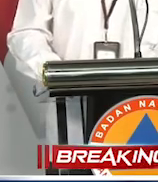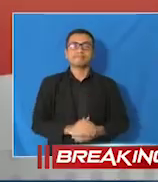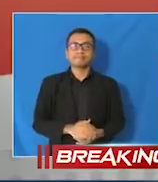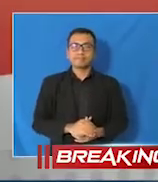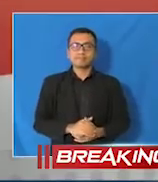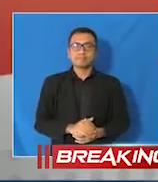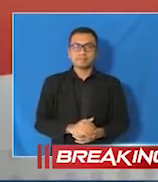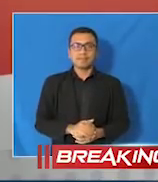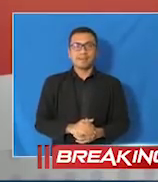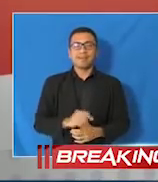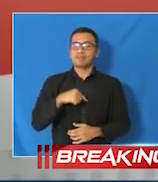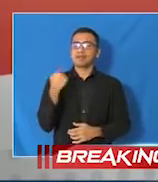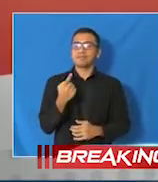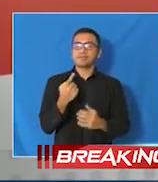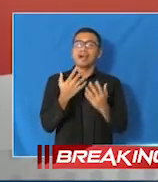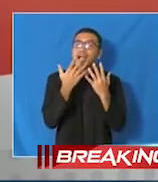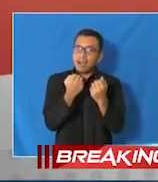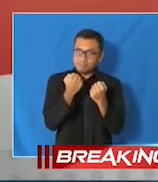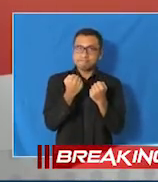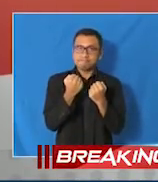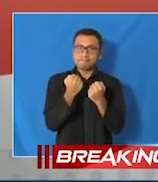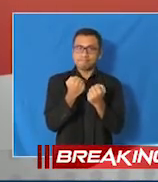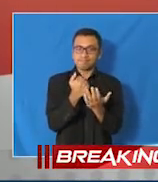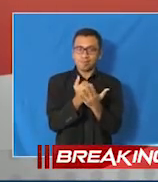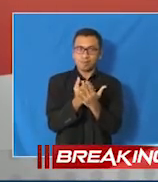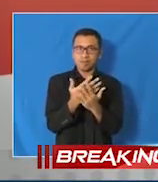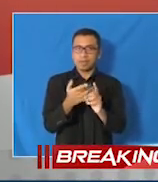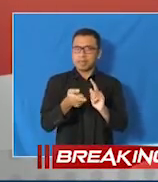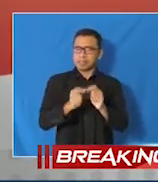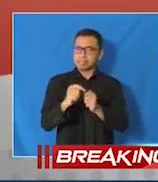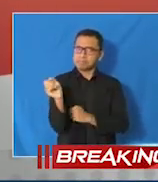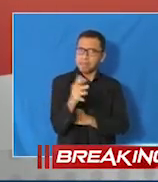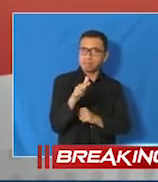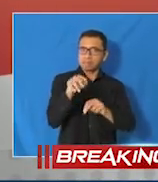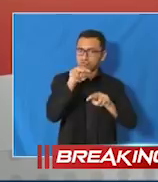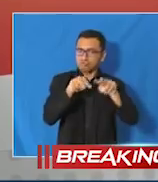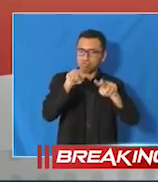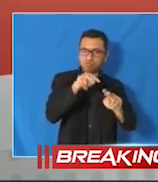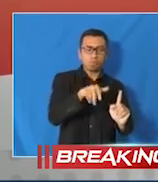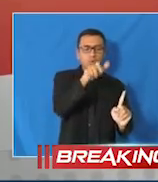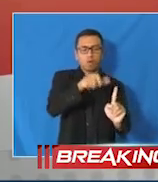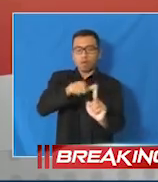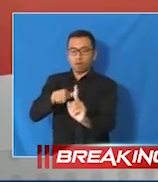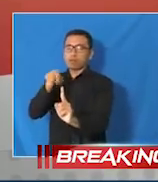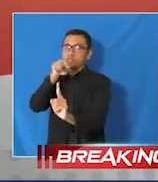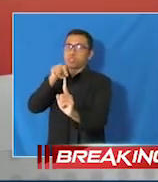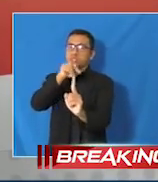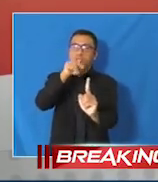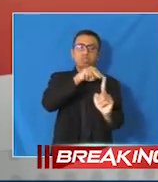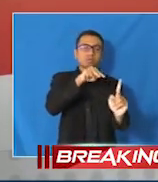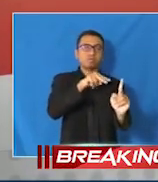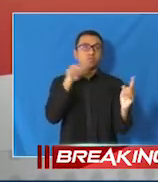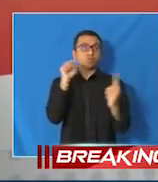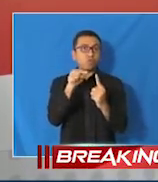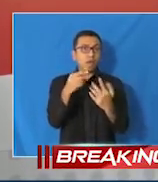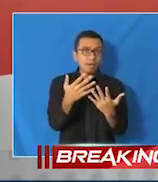sehingga harapan saya kedepannya adalah bahwa skrining test semata-mata ditujukan untuk